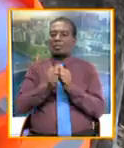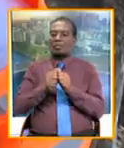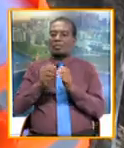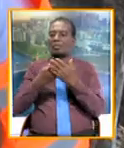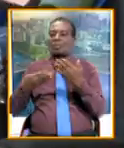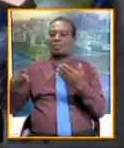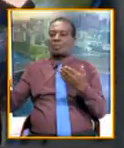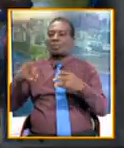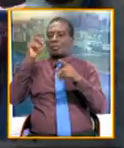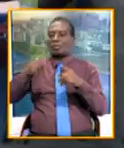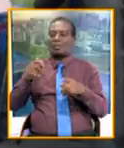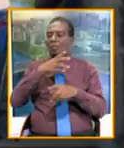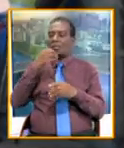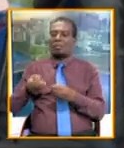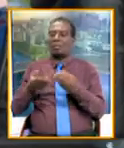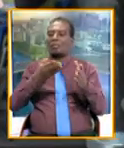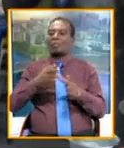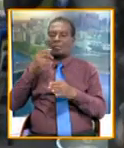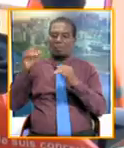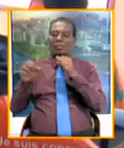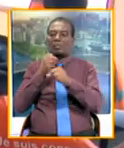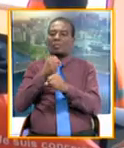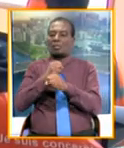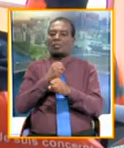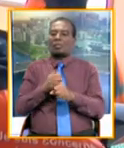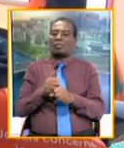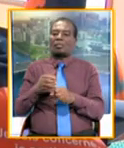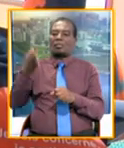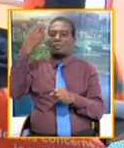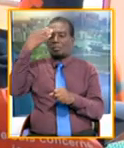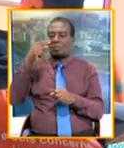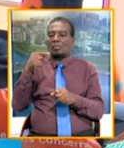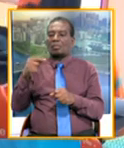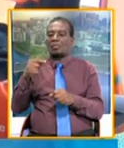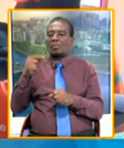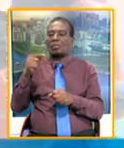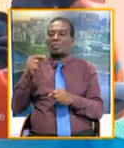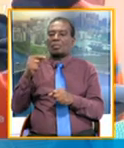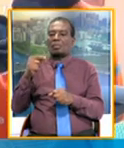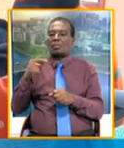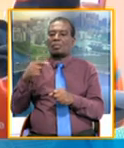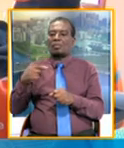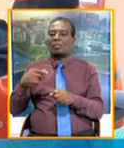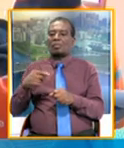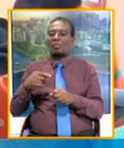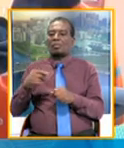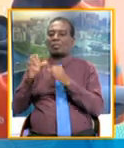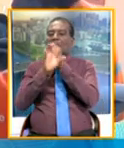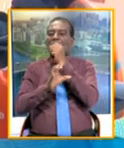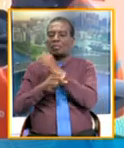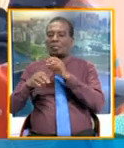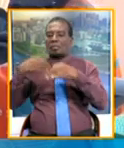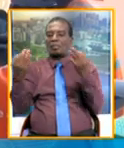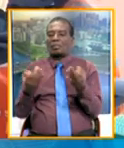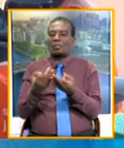matériel nécessaire et adéquat pour assurer leurs tâches. Ils connaissent un peu le calendrier généralement des ménages